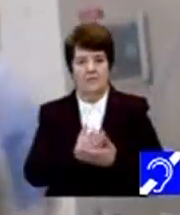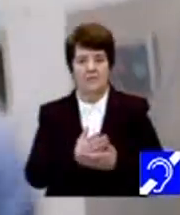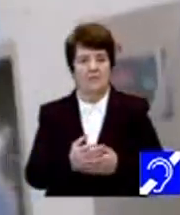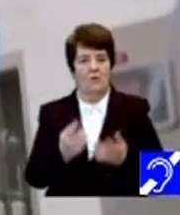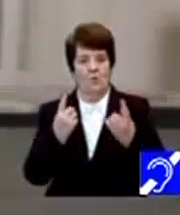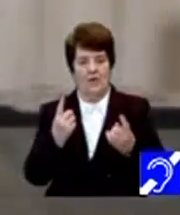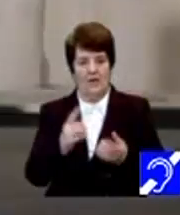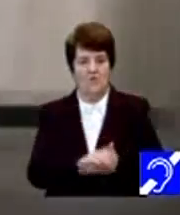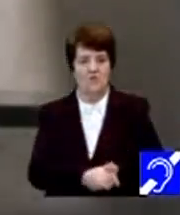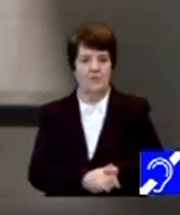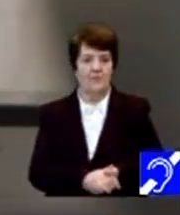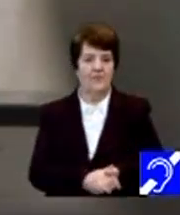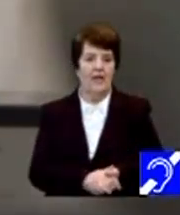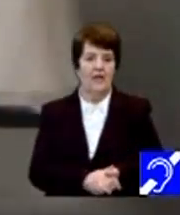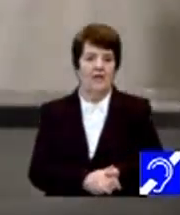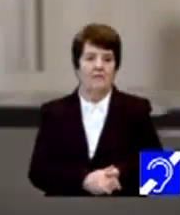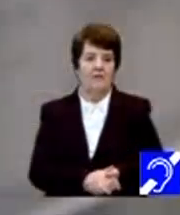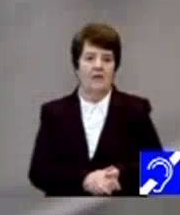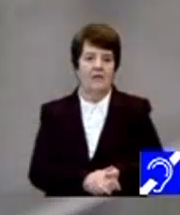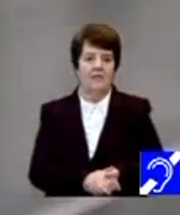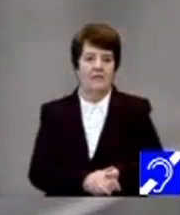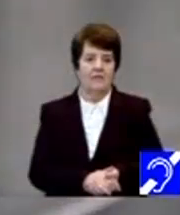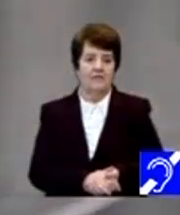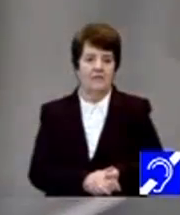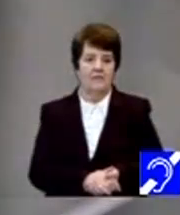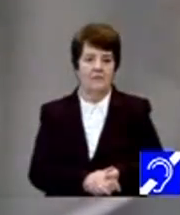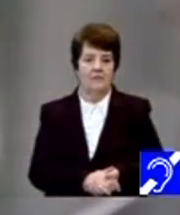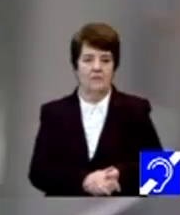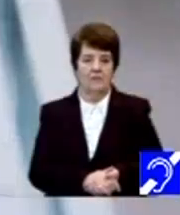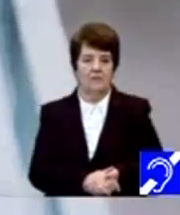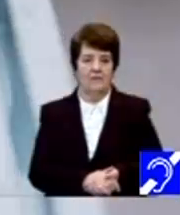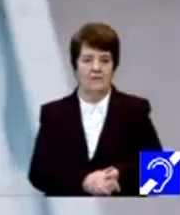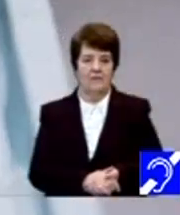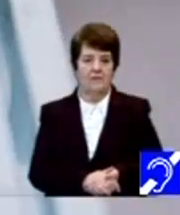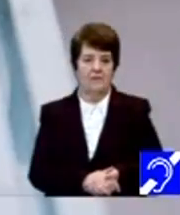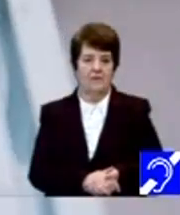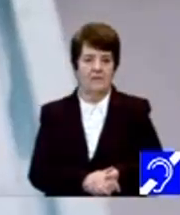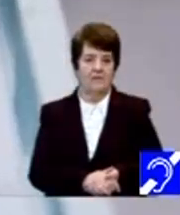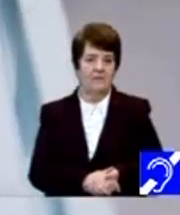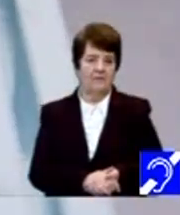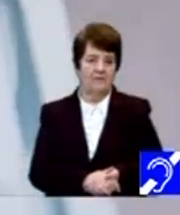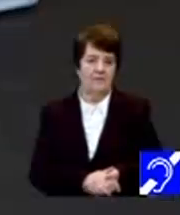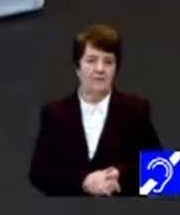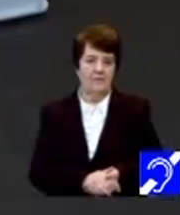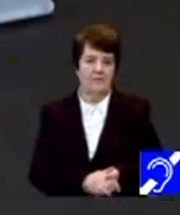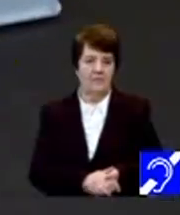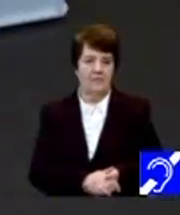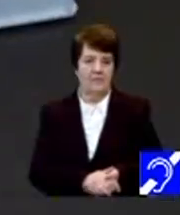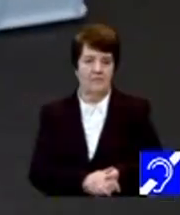which provides extremely high medical need to the population.